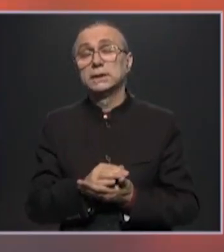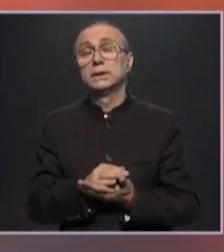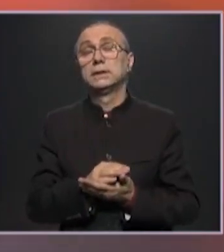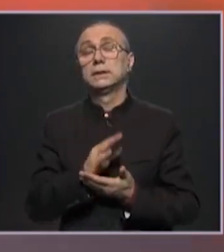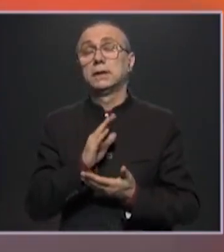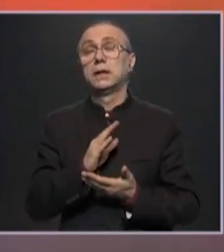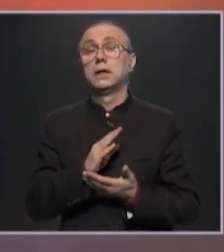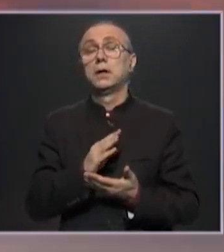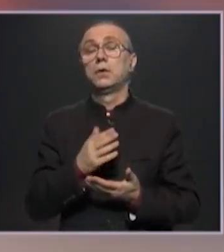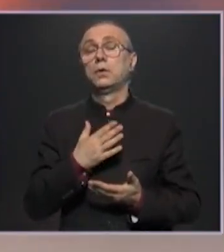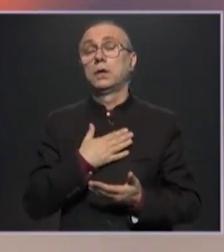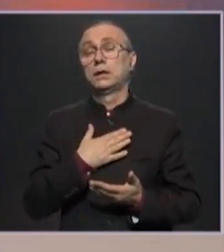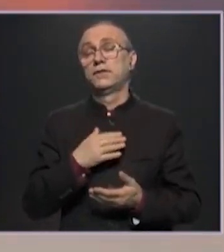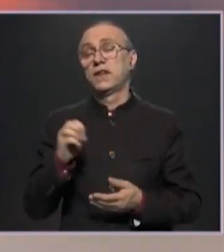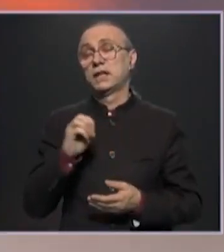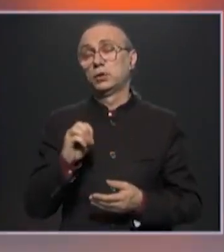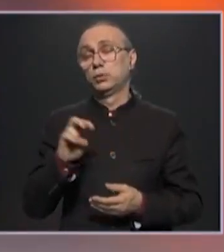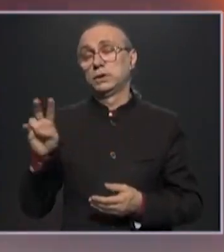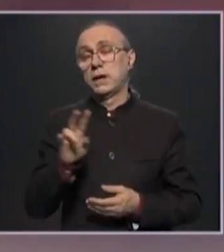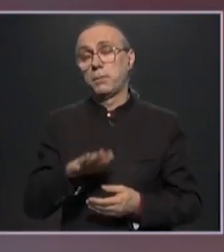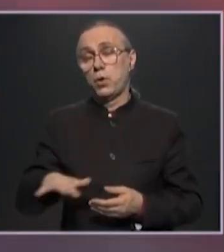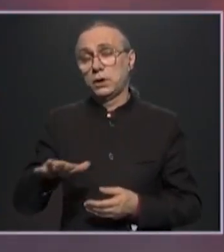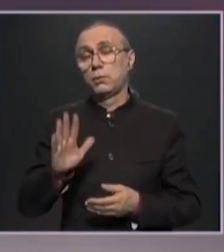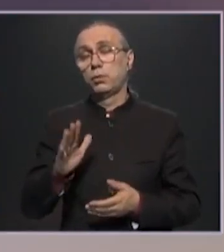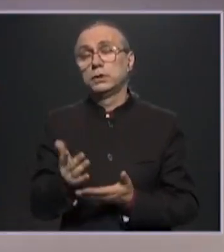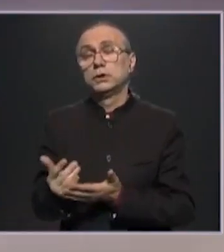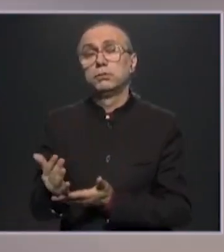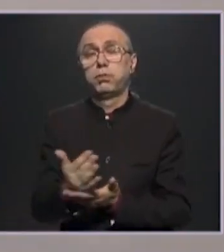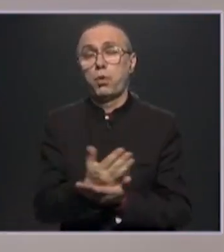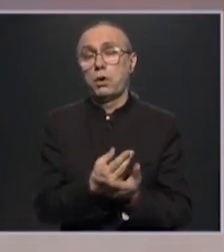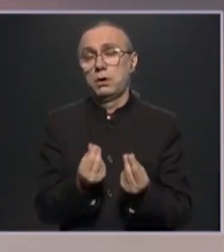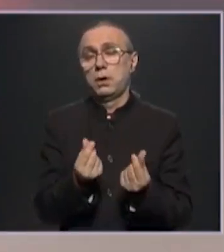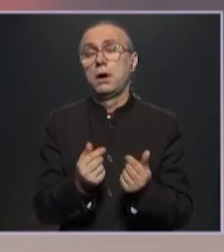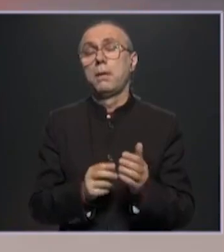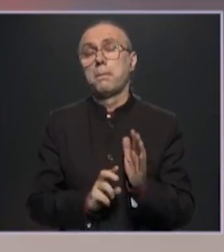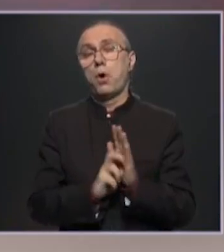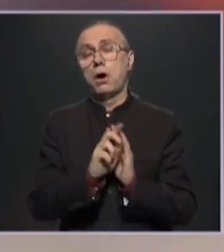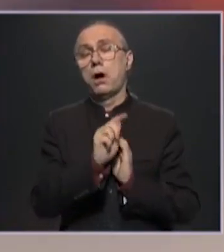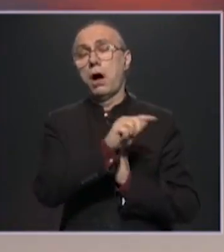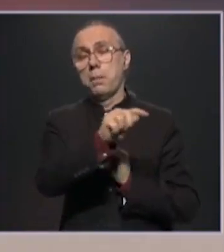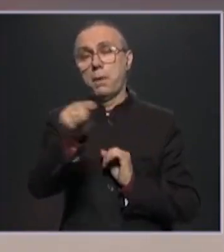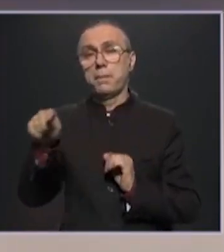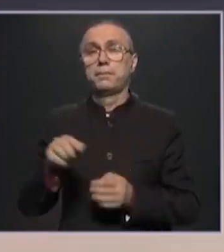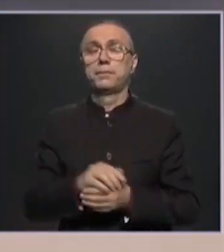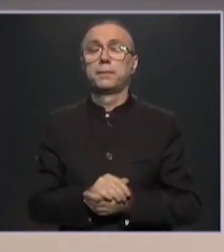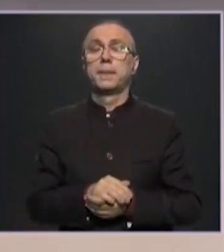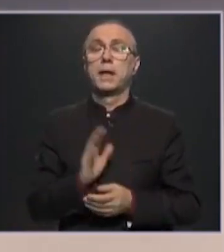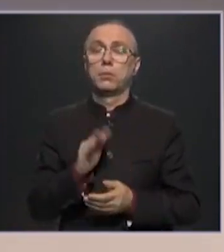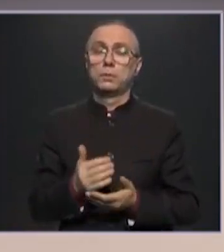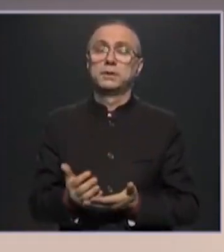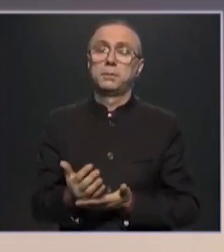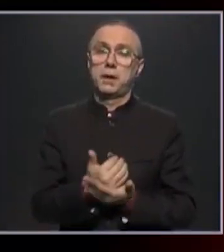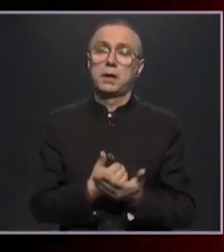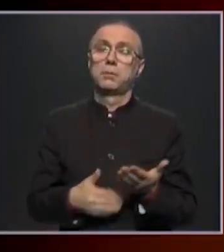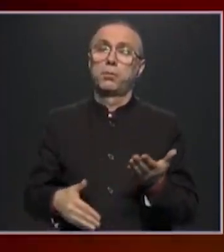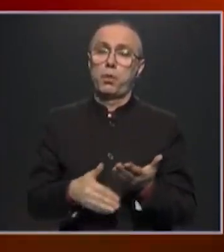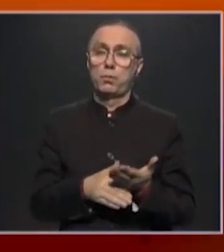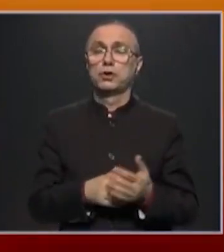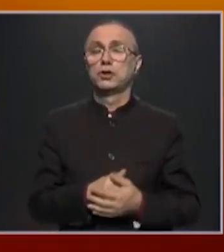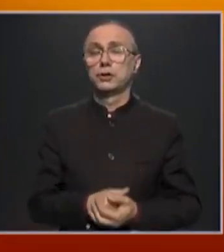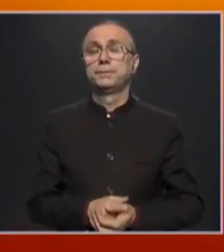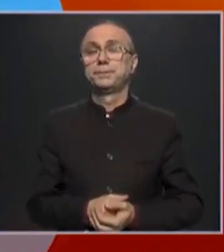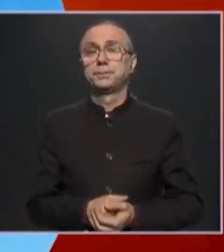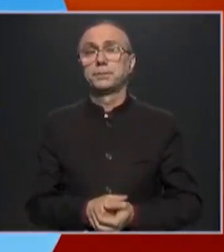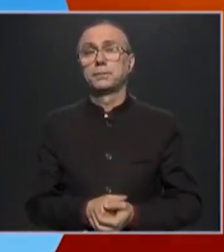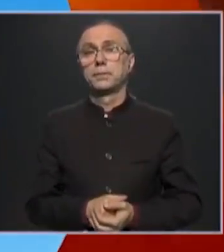епархии пройдет так называемый кружечный сбор по храмам, где тоже деньги будем собирать в помощь погорельцам. Тем,